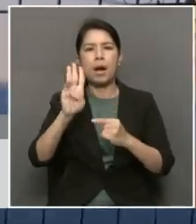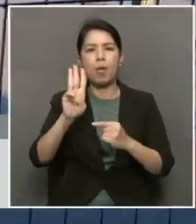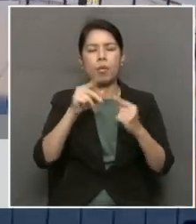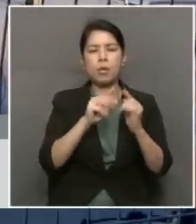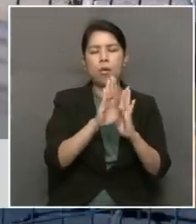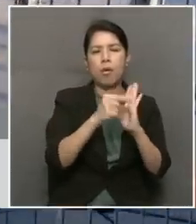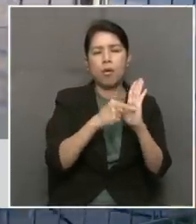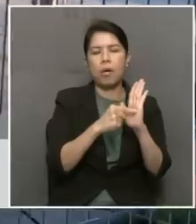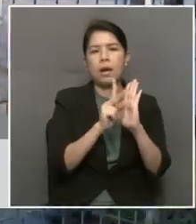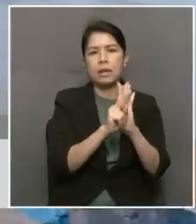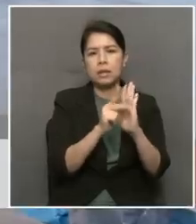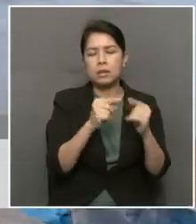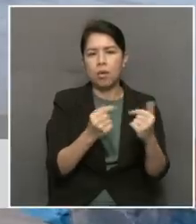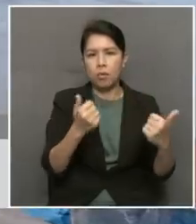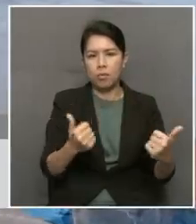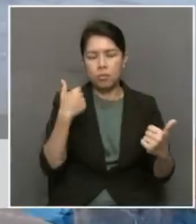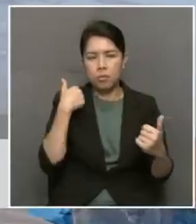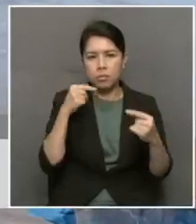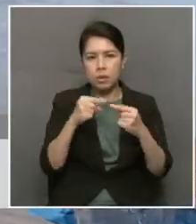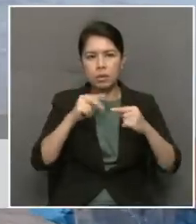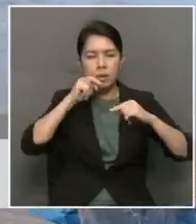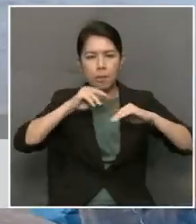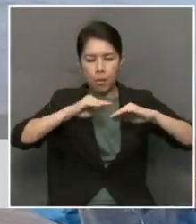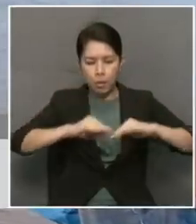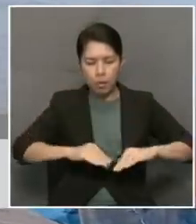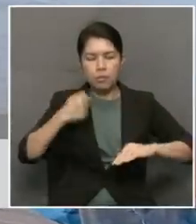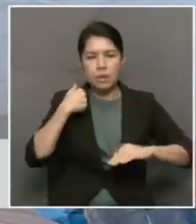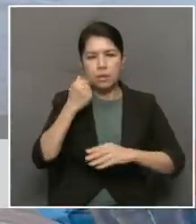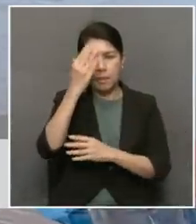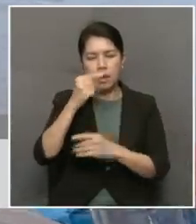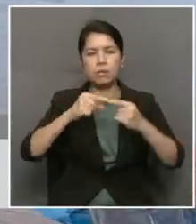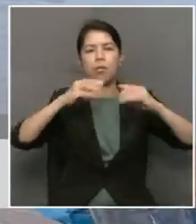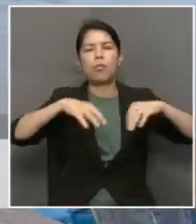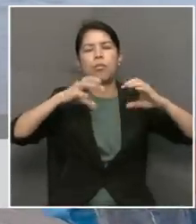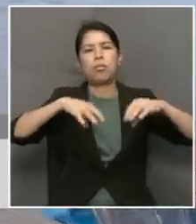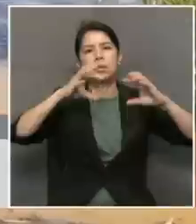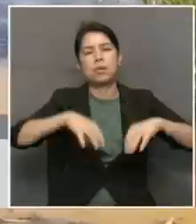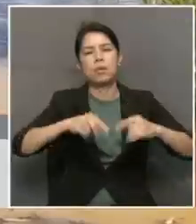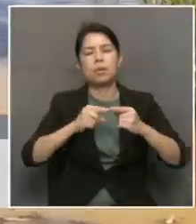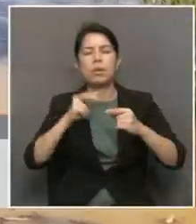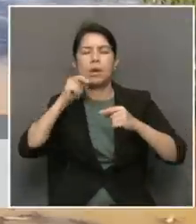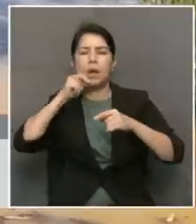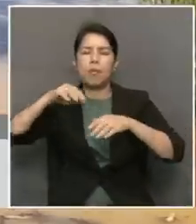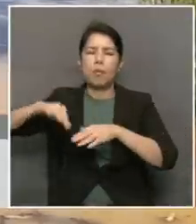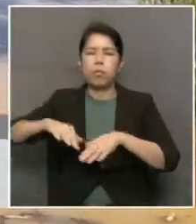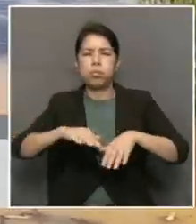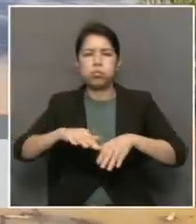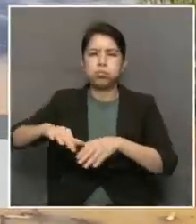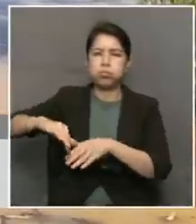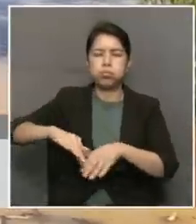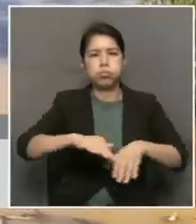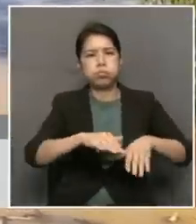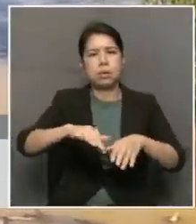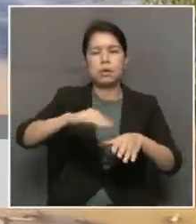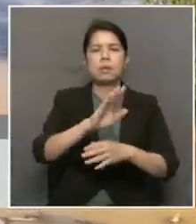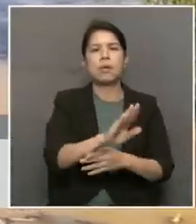ละ 32ล้านลูกบาทเมตเนื่องจากฝนตกในตอนบนแล้วก็น้ำเหนือไหลลงมาด้วยนะครับโดยในพื้นที่ด้านท้ายเขื่อน